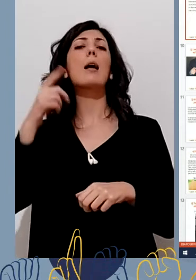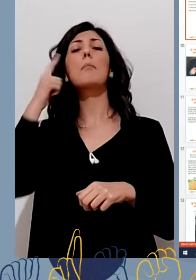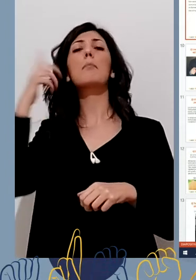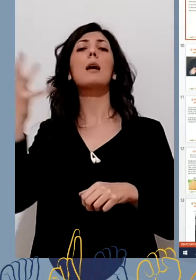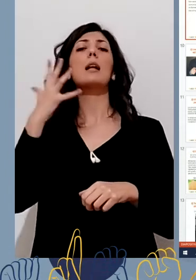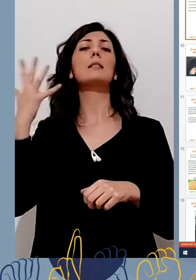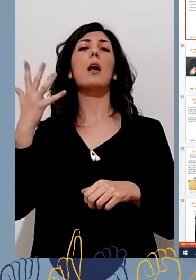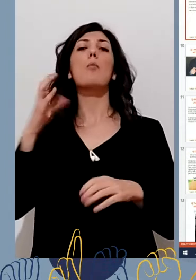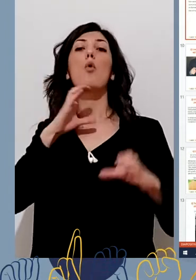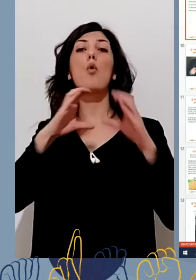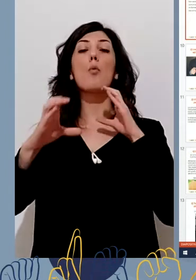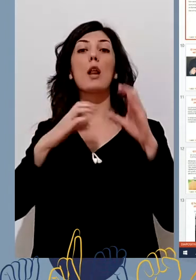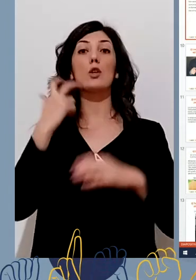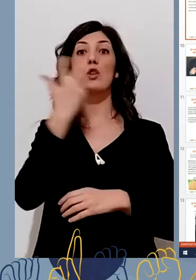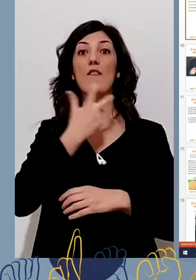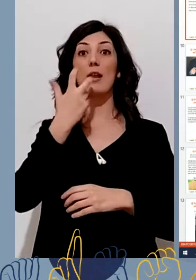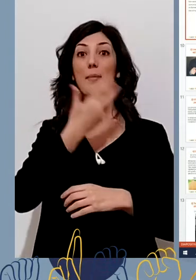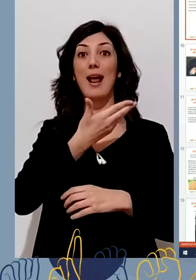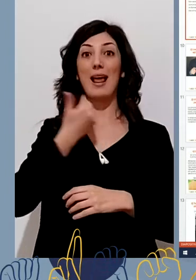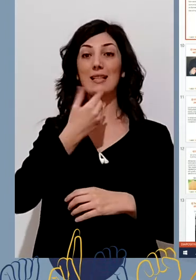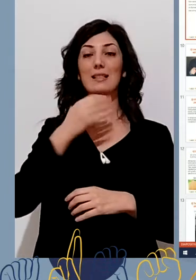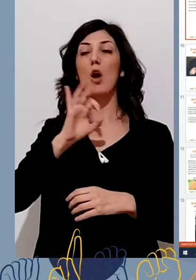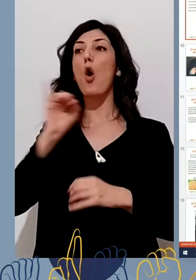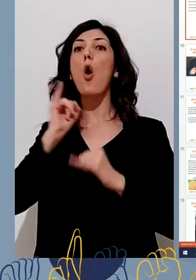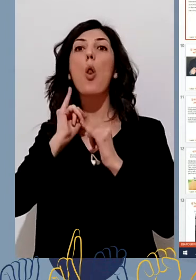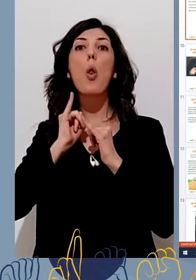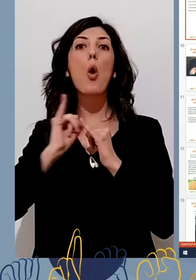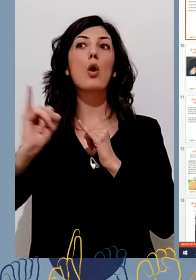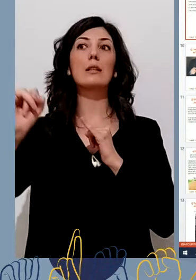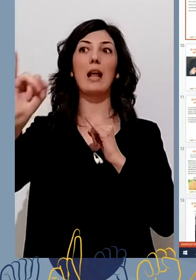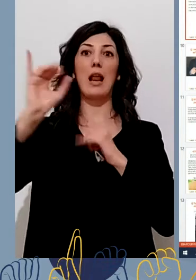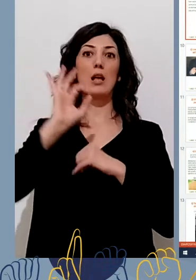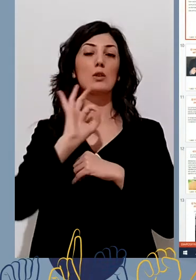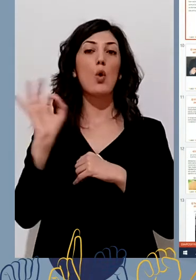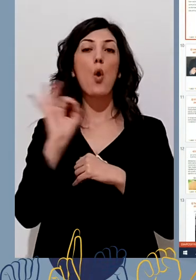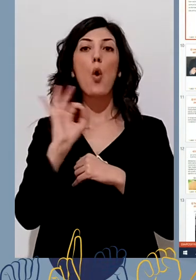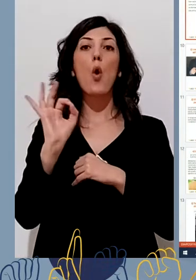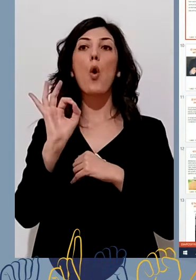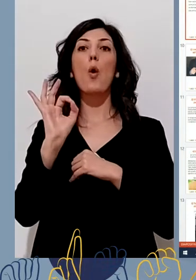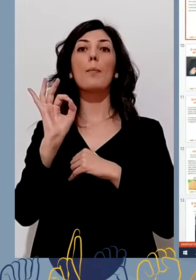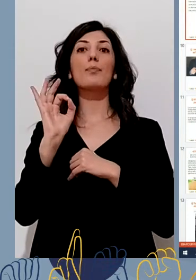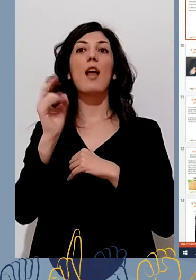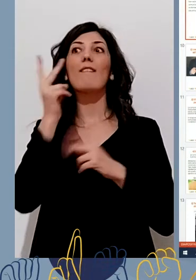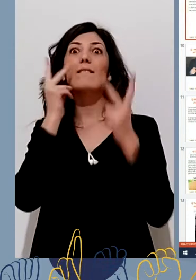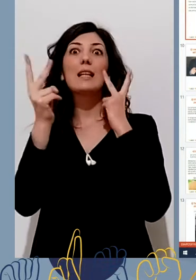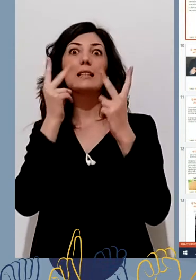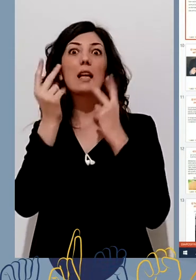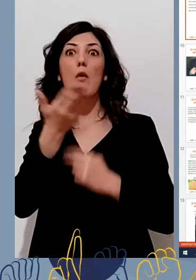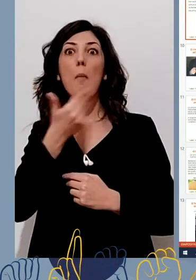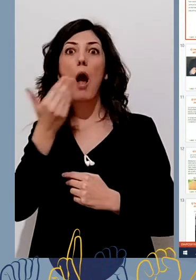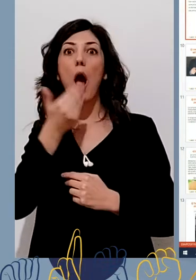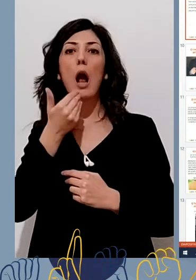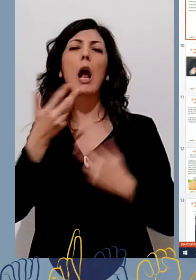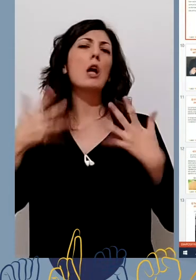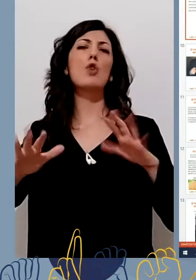comunicazione verbale, la lontananza e il mancato contatto visivo comunica qualcosa, come in questa